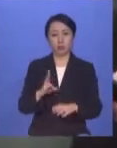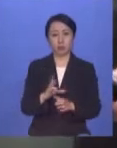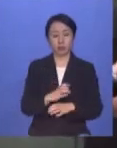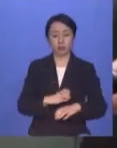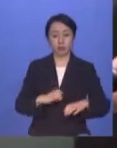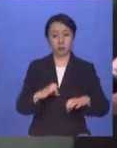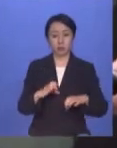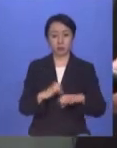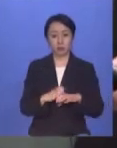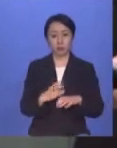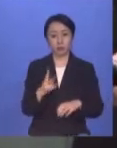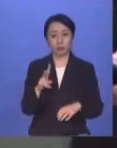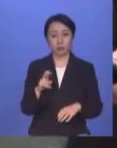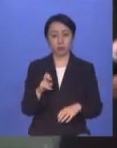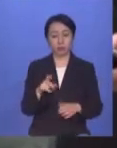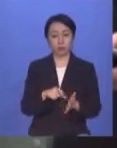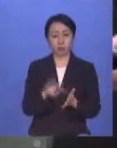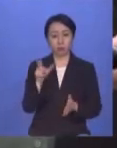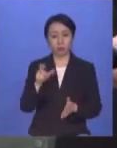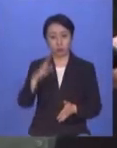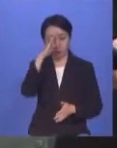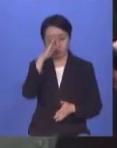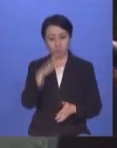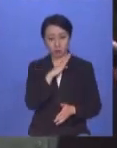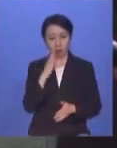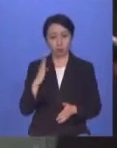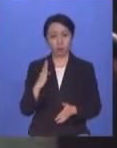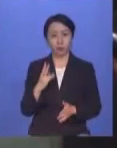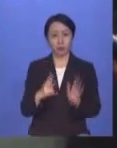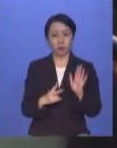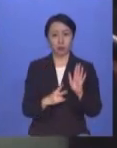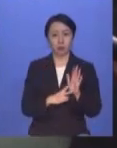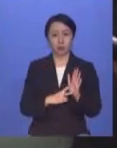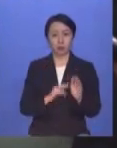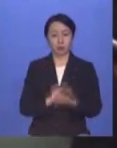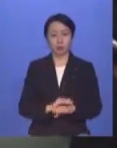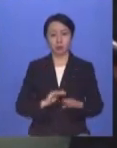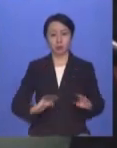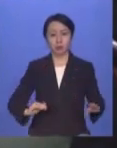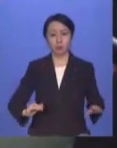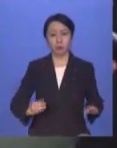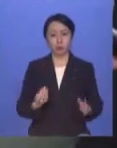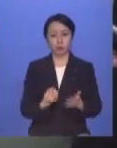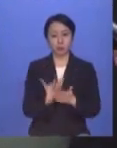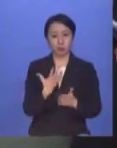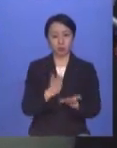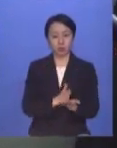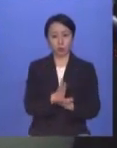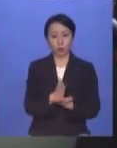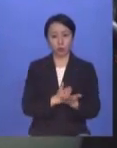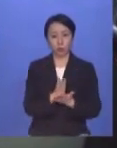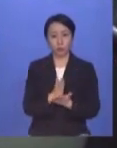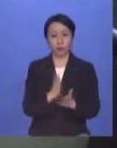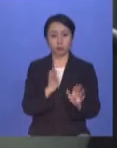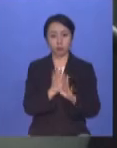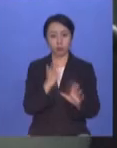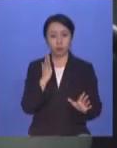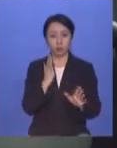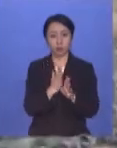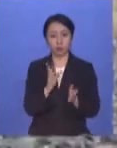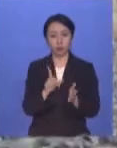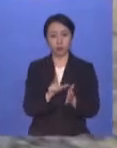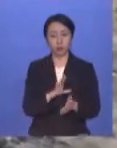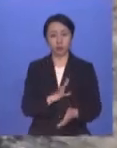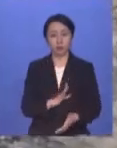тобына жататындар. 230 адам ата-анасының қарауынсыз және жетім қалған балалар. Қалғаны бюджет қызметкерлері, кезекте тұрған